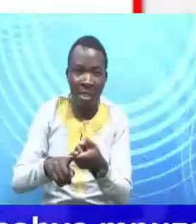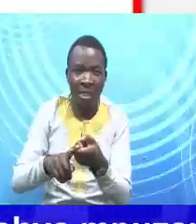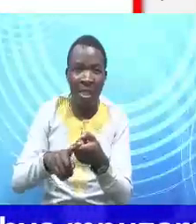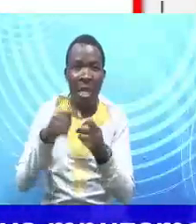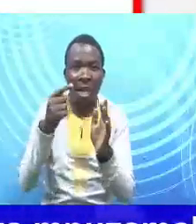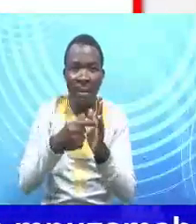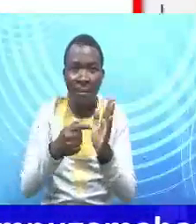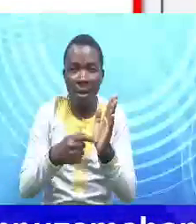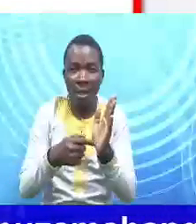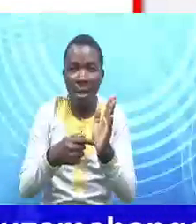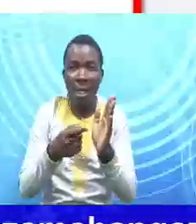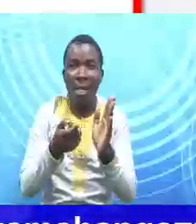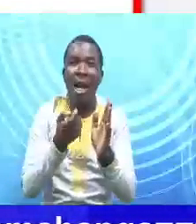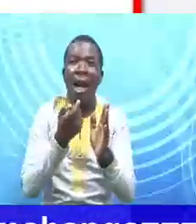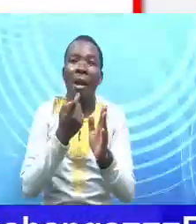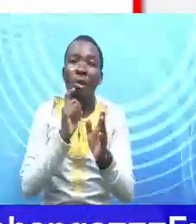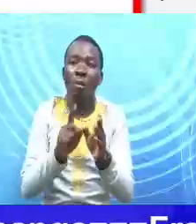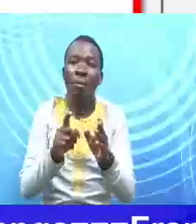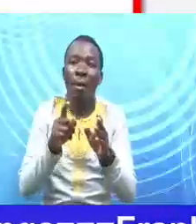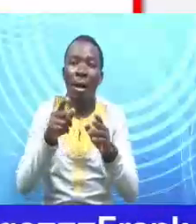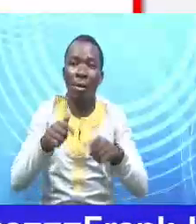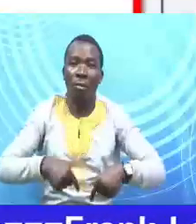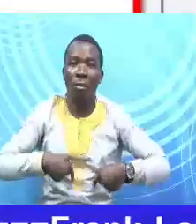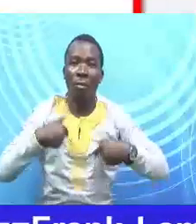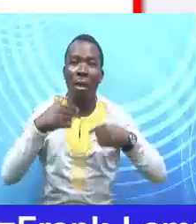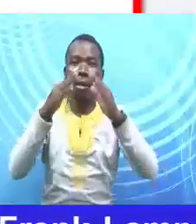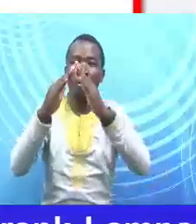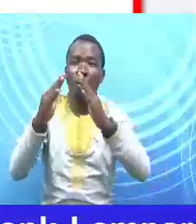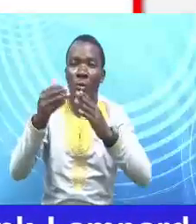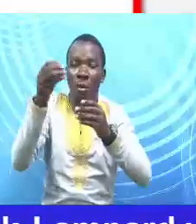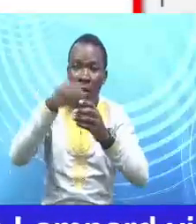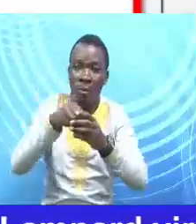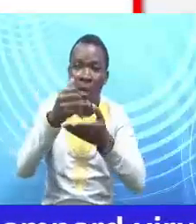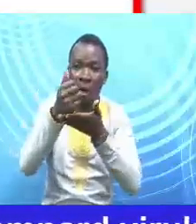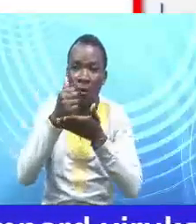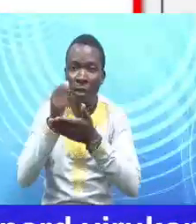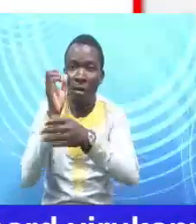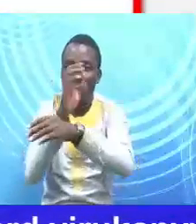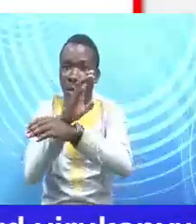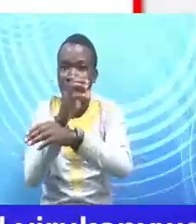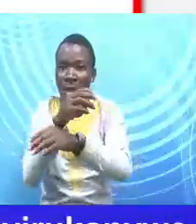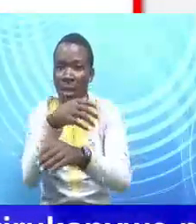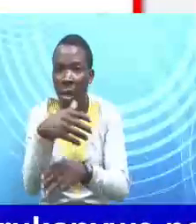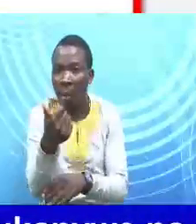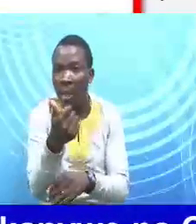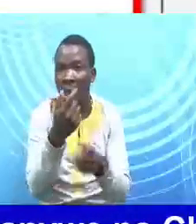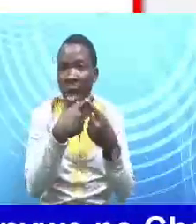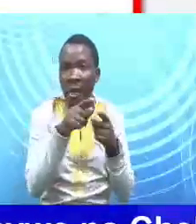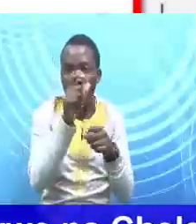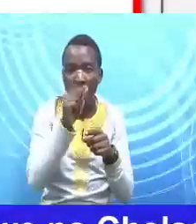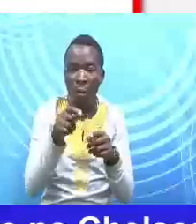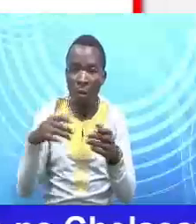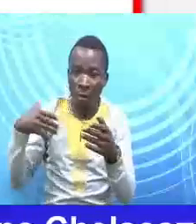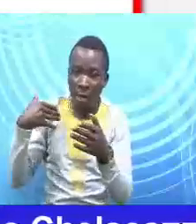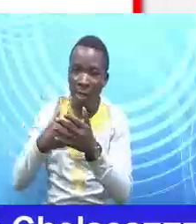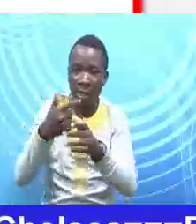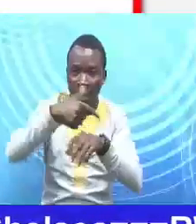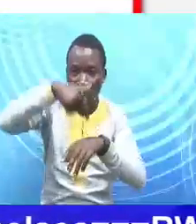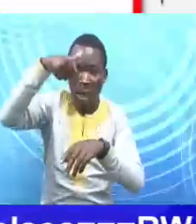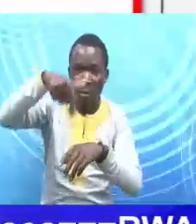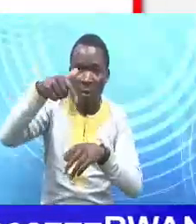kuba ari intangarugero mu mudugudu atuyemo akagirana akanadufasha no kugira inama abandi ariko umuntu bigera saa moya ngo yagiye mu